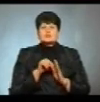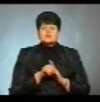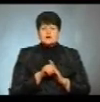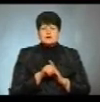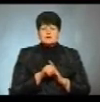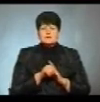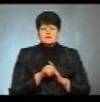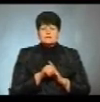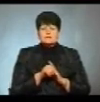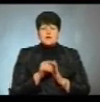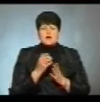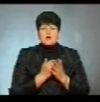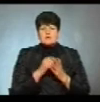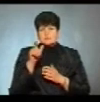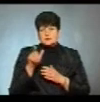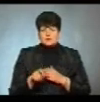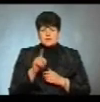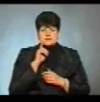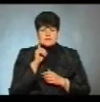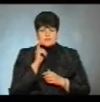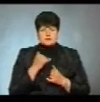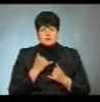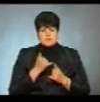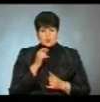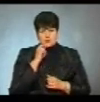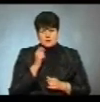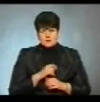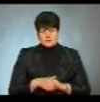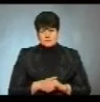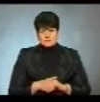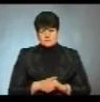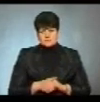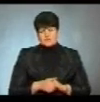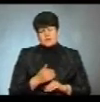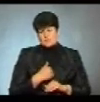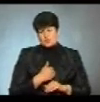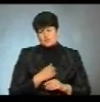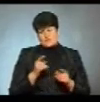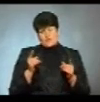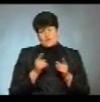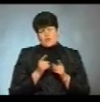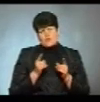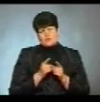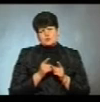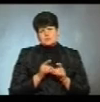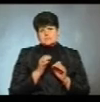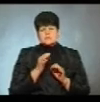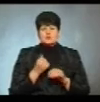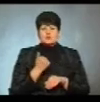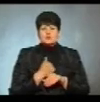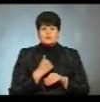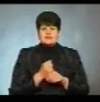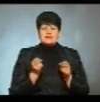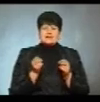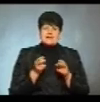кандидатура Зеленського загалом для країни? Я би хотів коротко схарактеризувати основні ризики